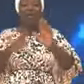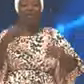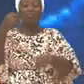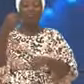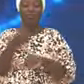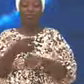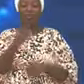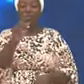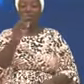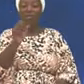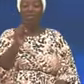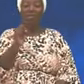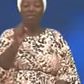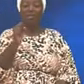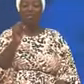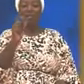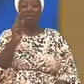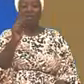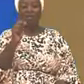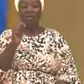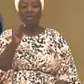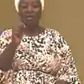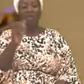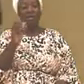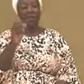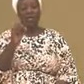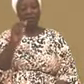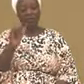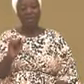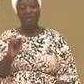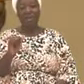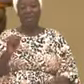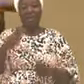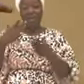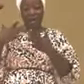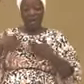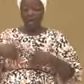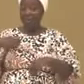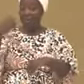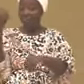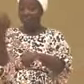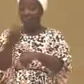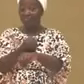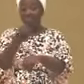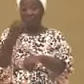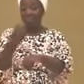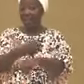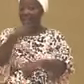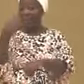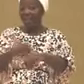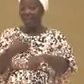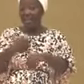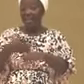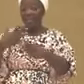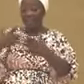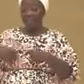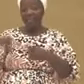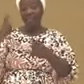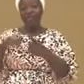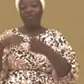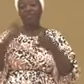celui qui peut faire la conversion échange et la pierre en lâchant cher